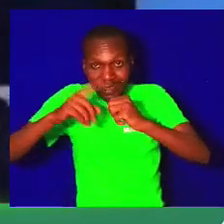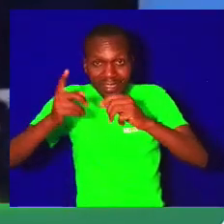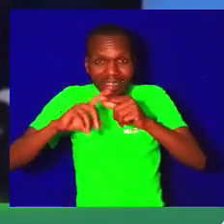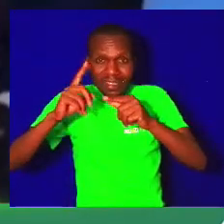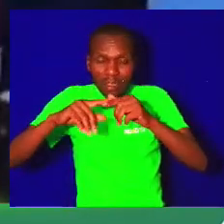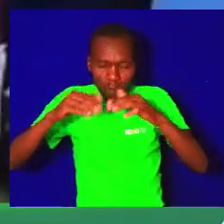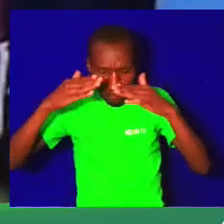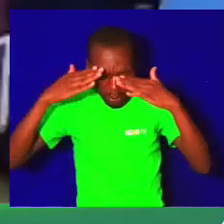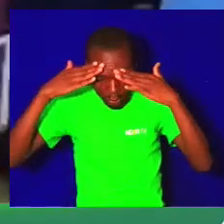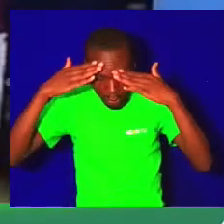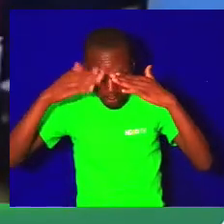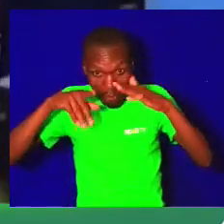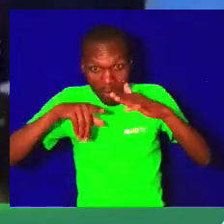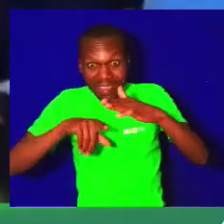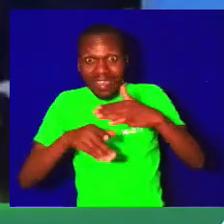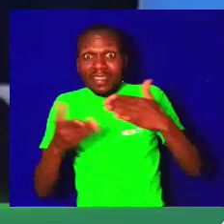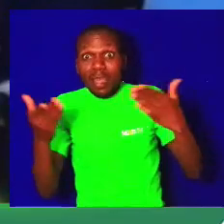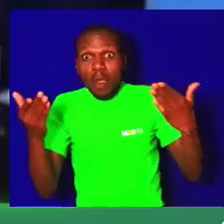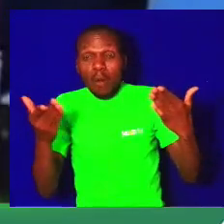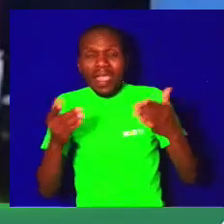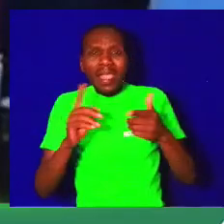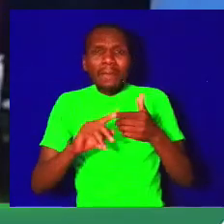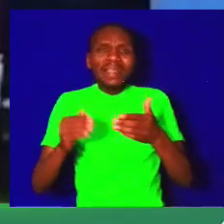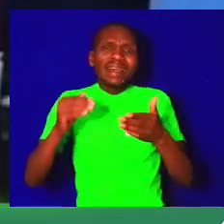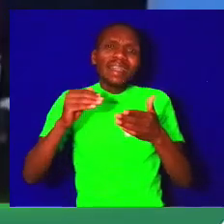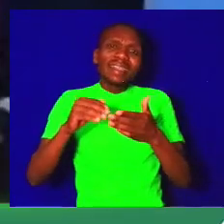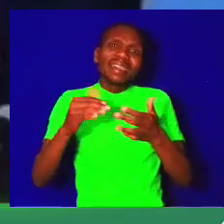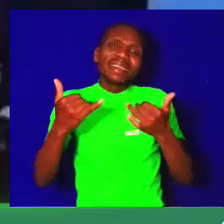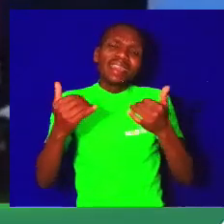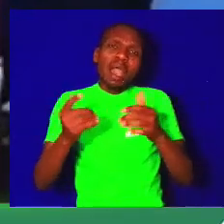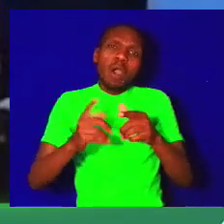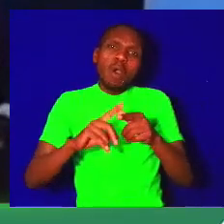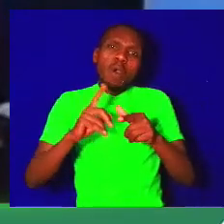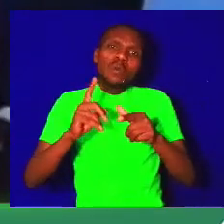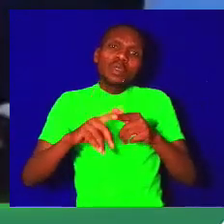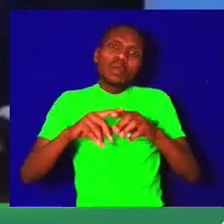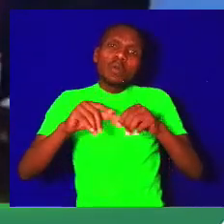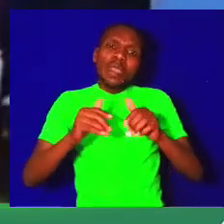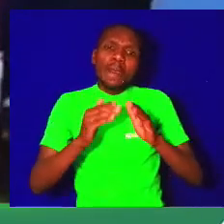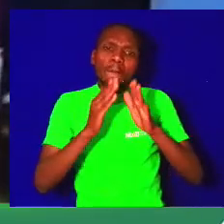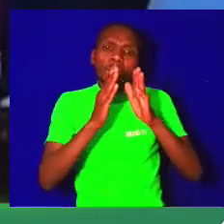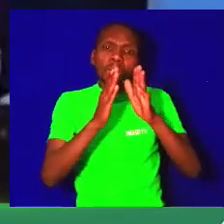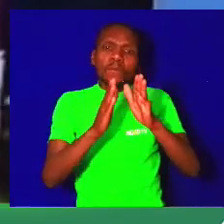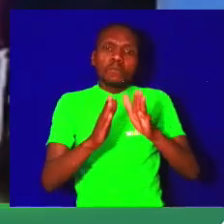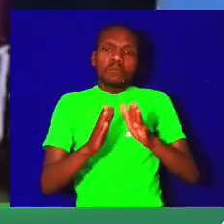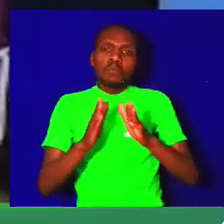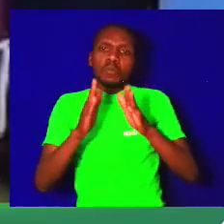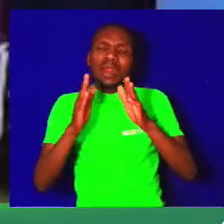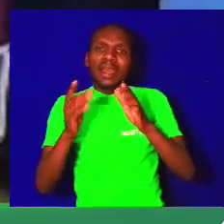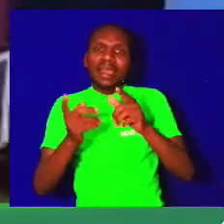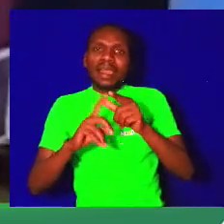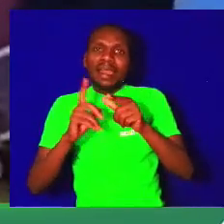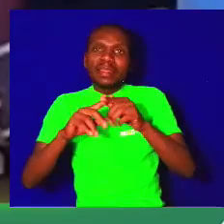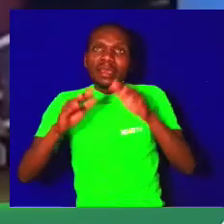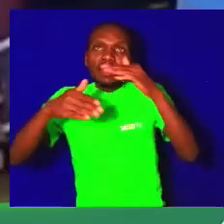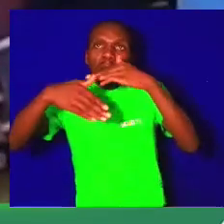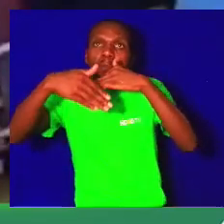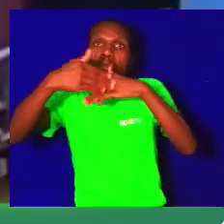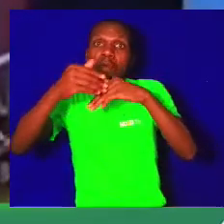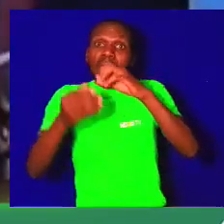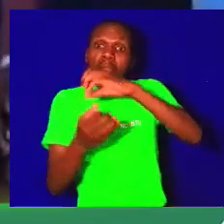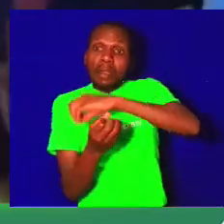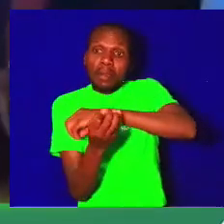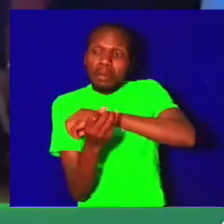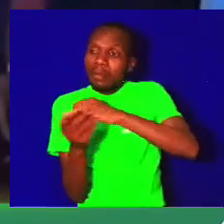seka nilwa kutia kusenga iwa kutia lakini bono mtu abeko mpango ro mronge profesa una tebaga